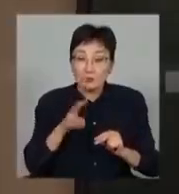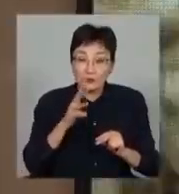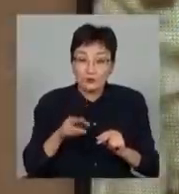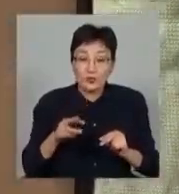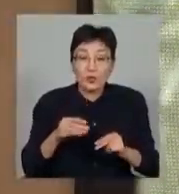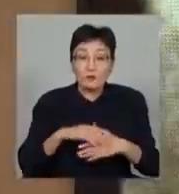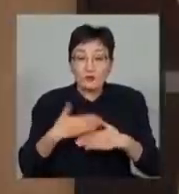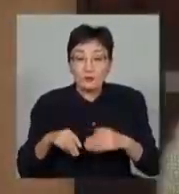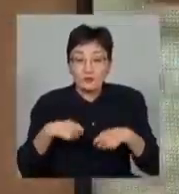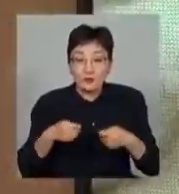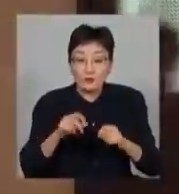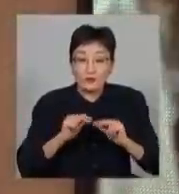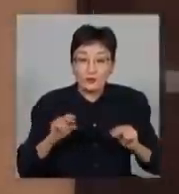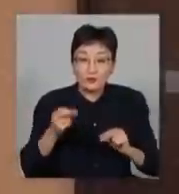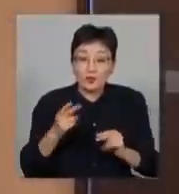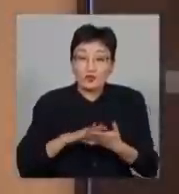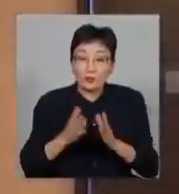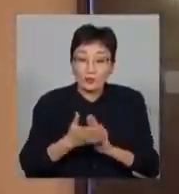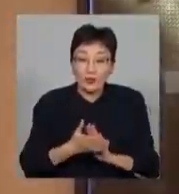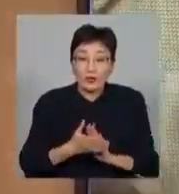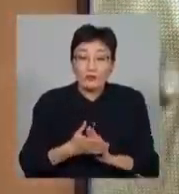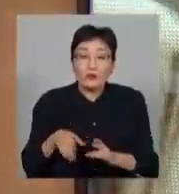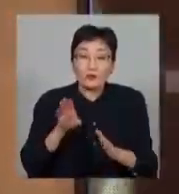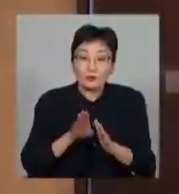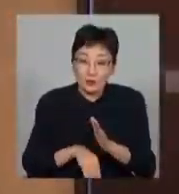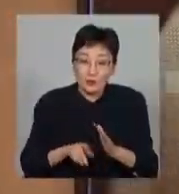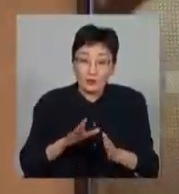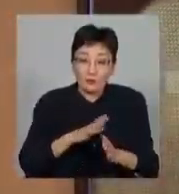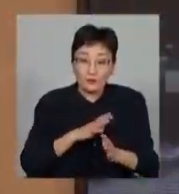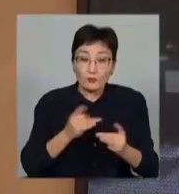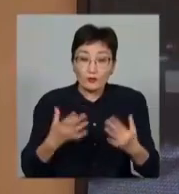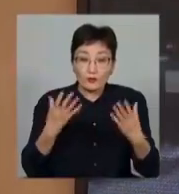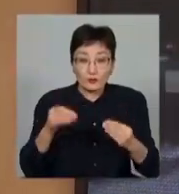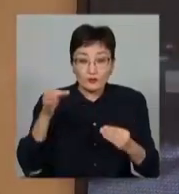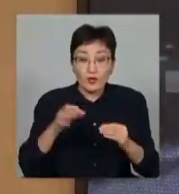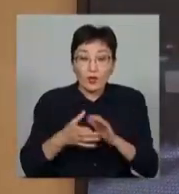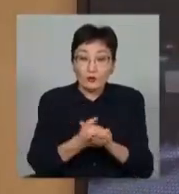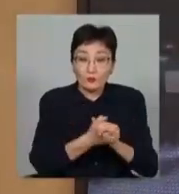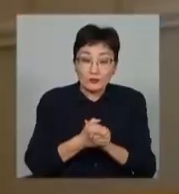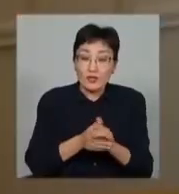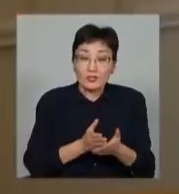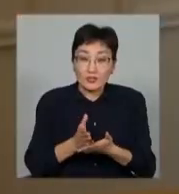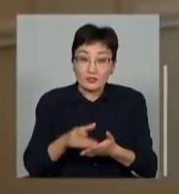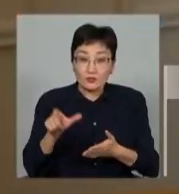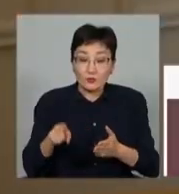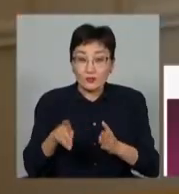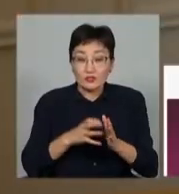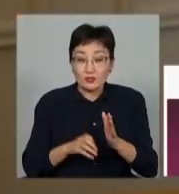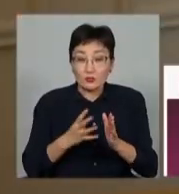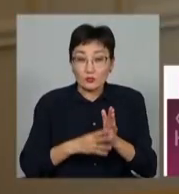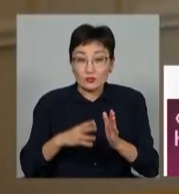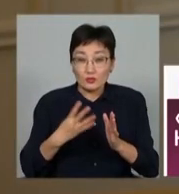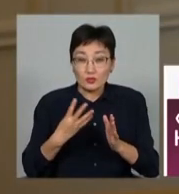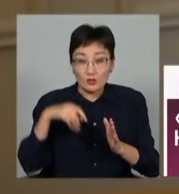жалақысы кешіктіріліп, ұстаздардың әлеуметтік жағдайы айтуға келмеді деп еске алды бүгін кәсіподақ ардагерлері. 1990